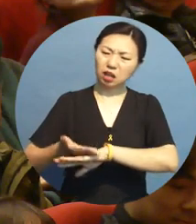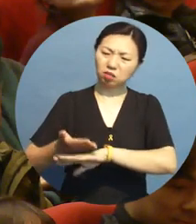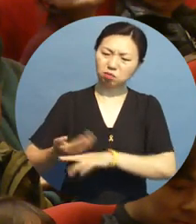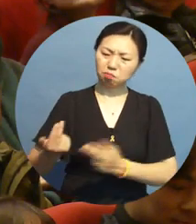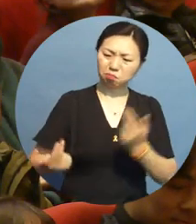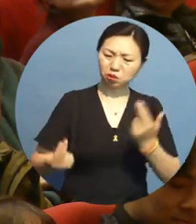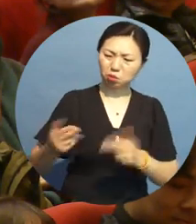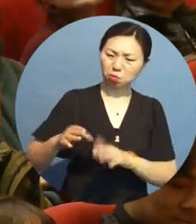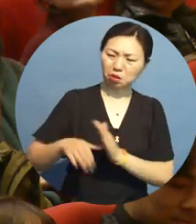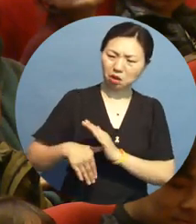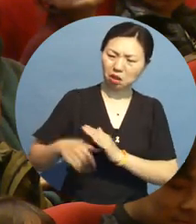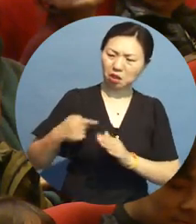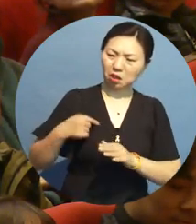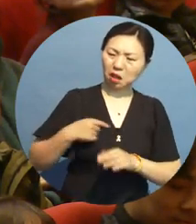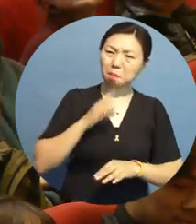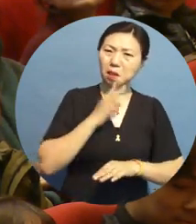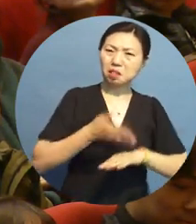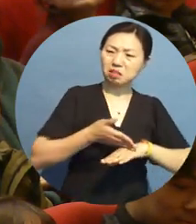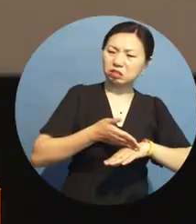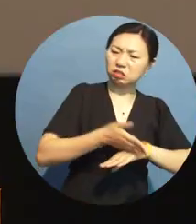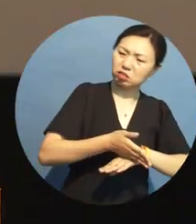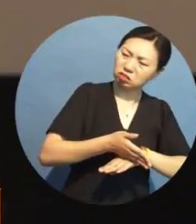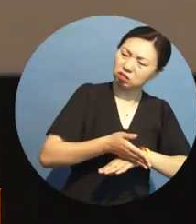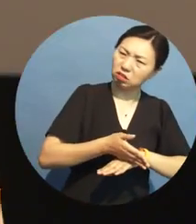좀 걱정이 돼서